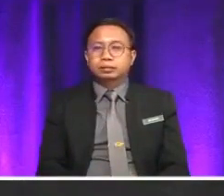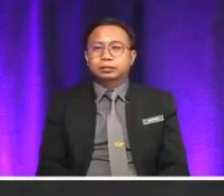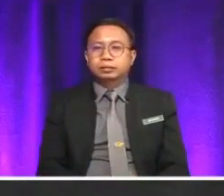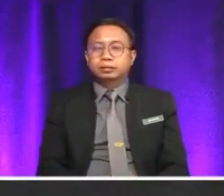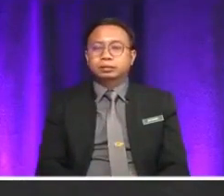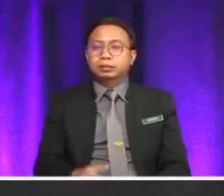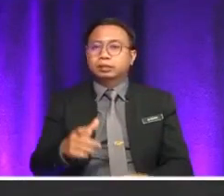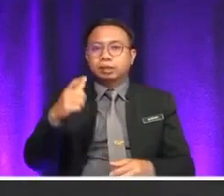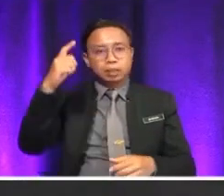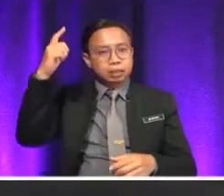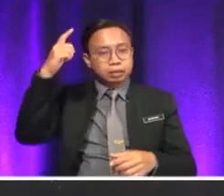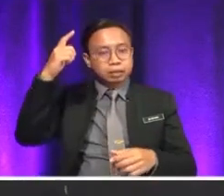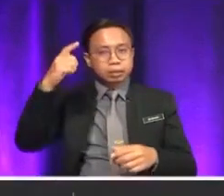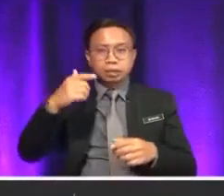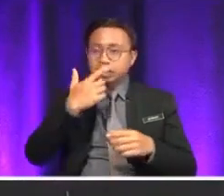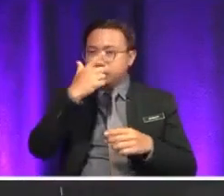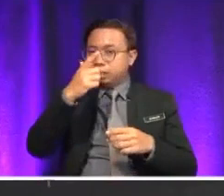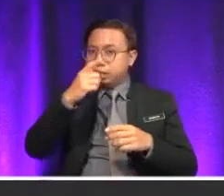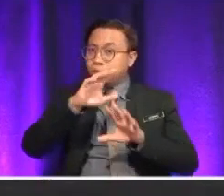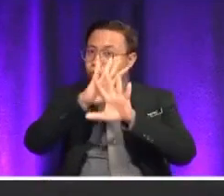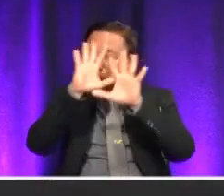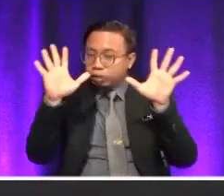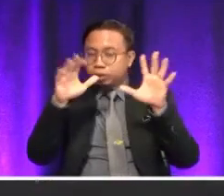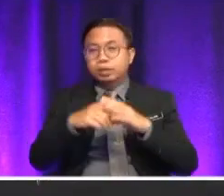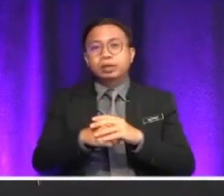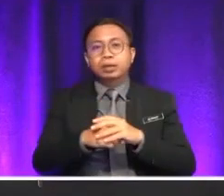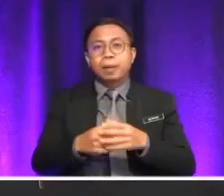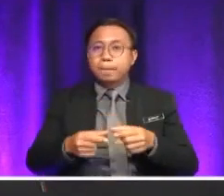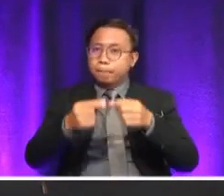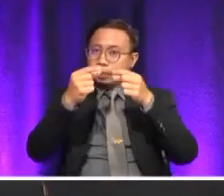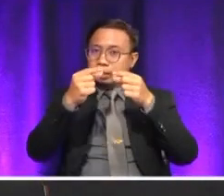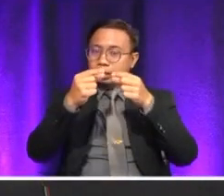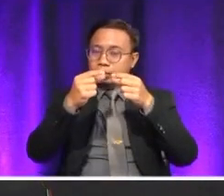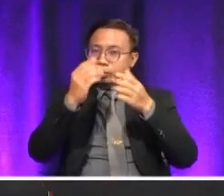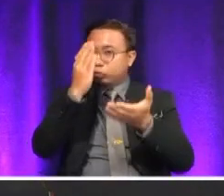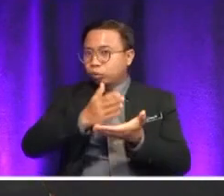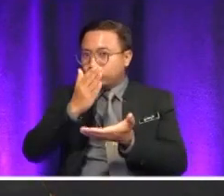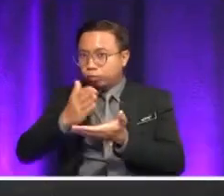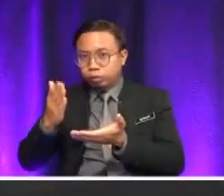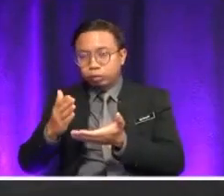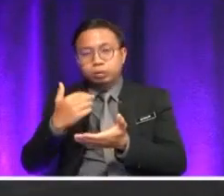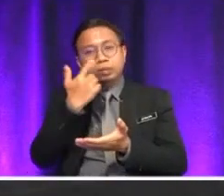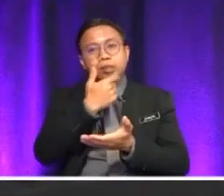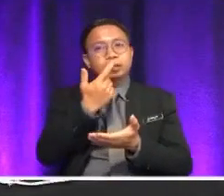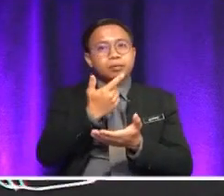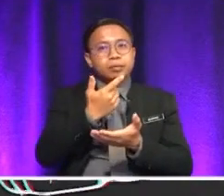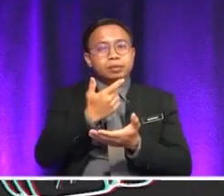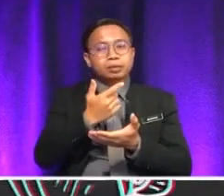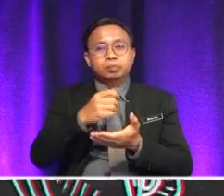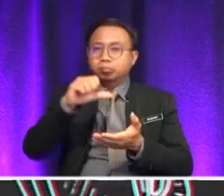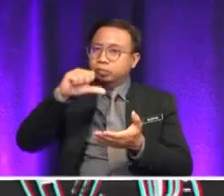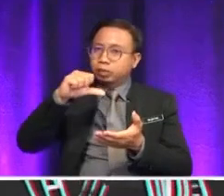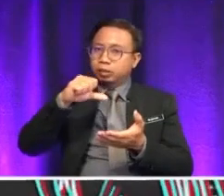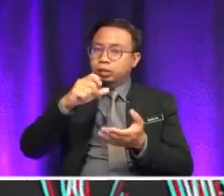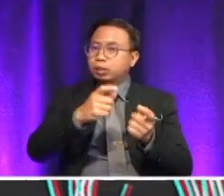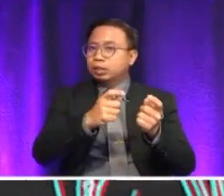Langit senja terlihat cerah. Batang bambu terbelah-belah. Barang siapa mudah menyerah,